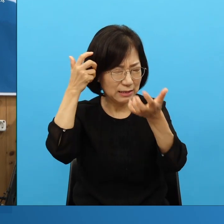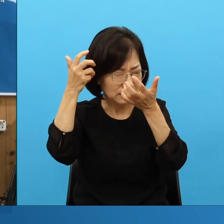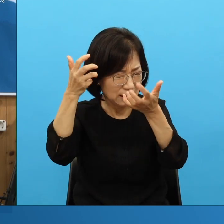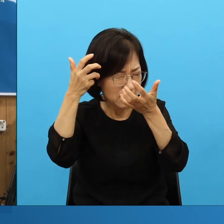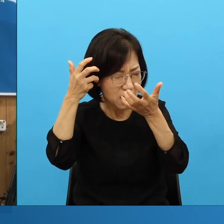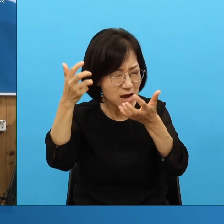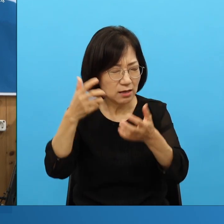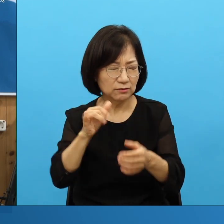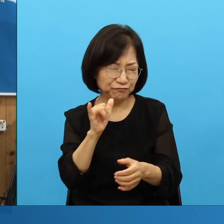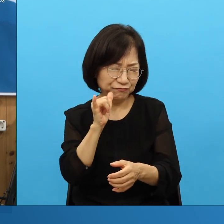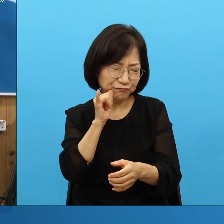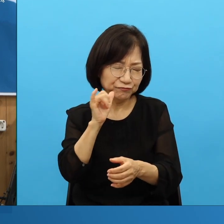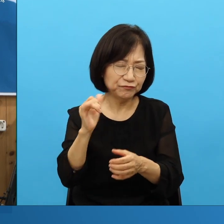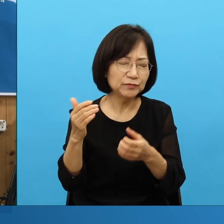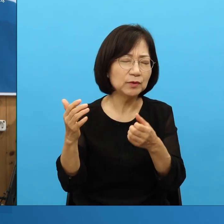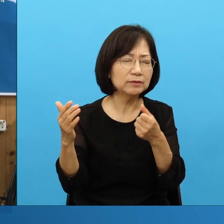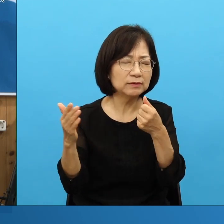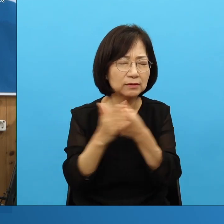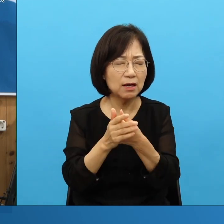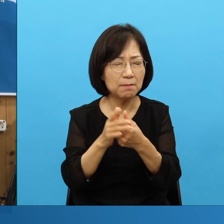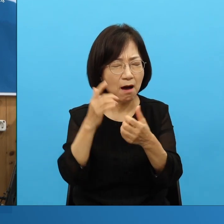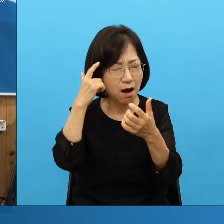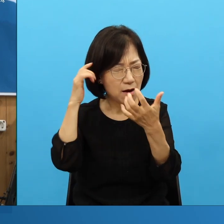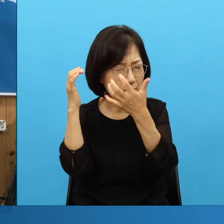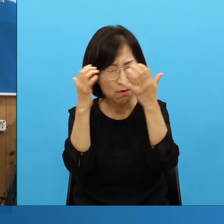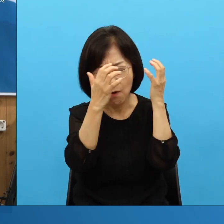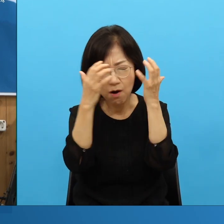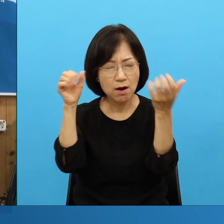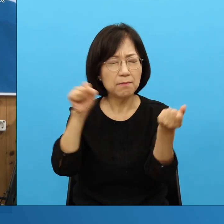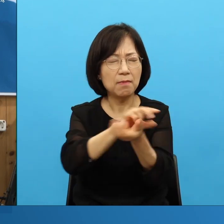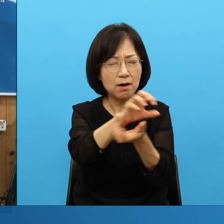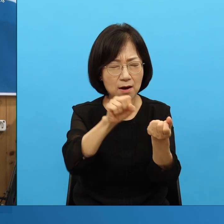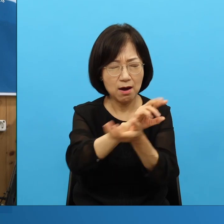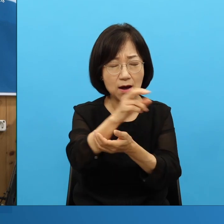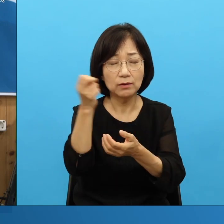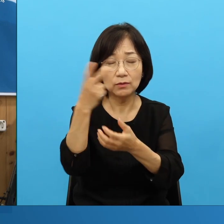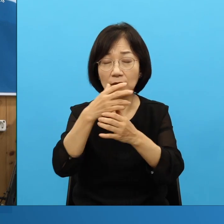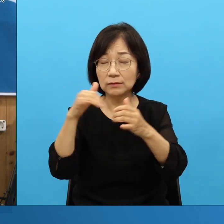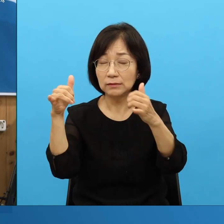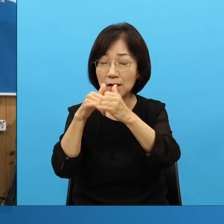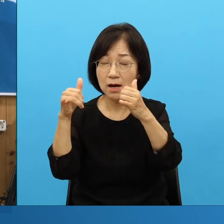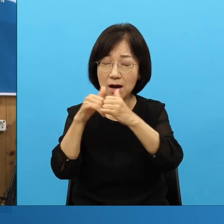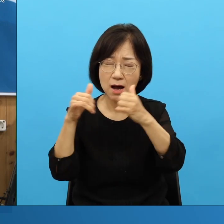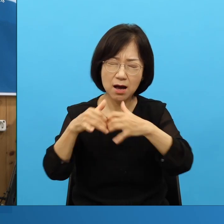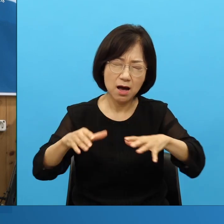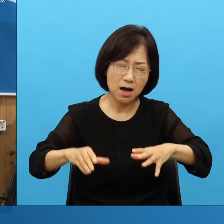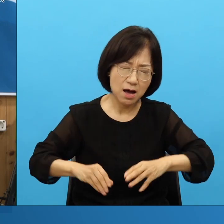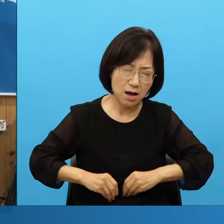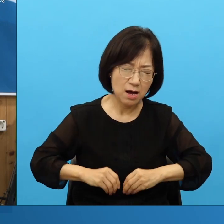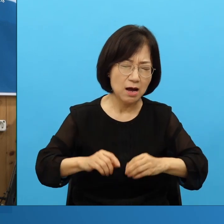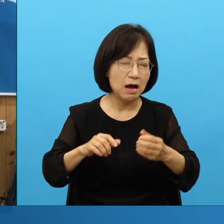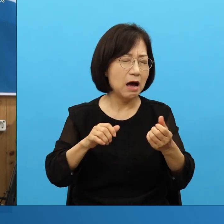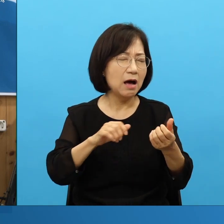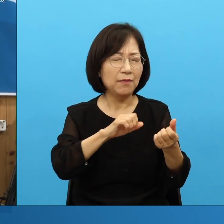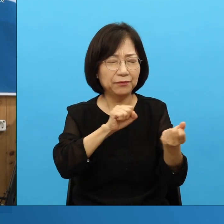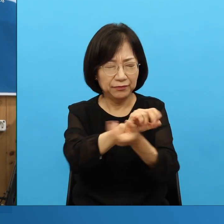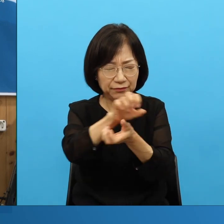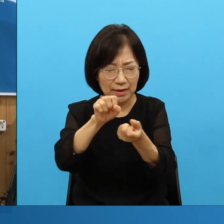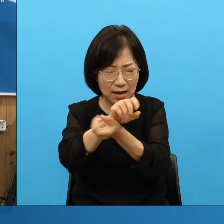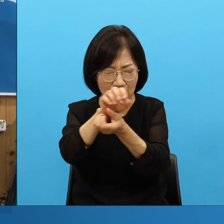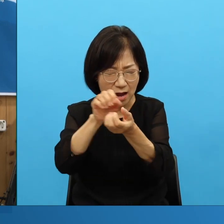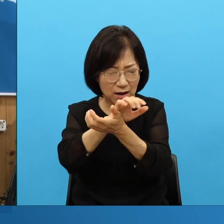속에 빠져가고 있으며 전쟁, 기근, 자연재해로 인해 고통 중에 있는 이때에 복음을 저희들에게